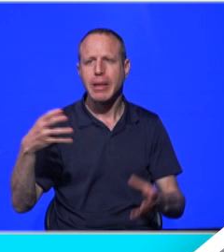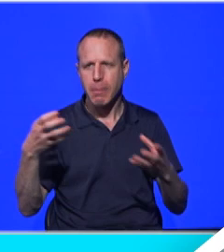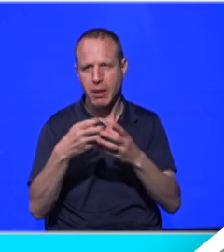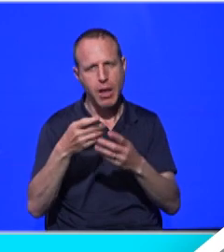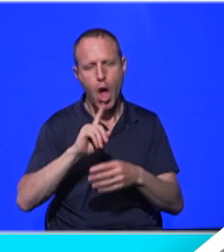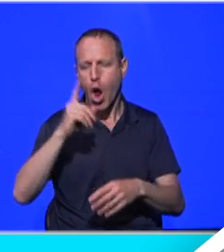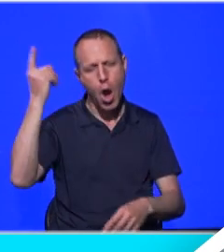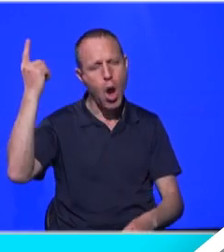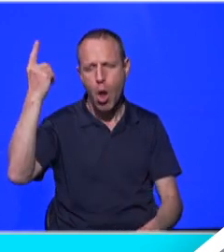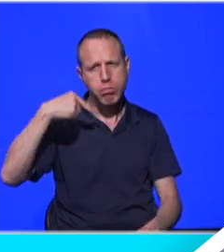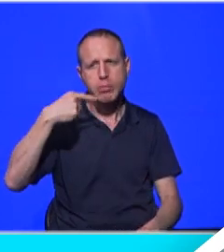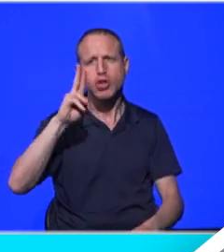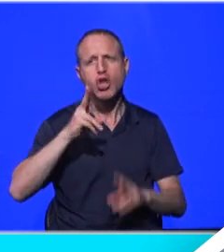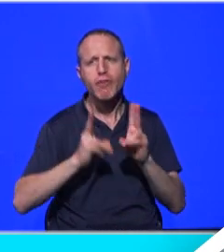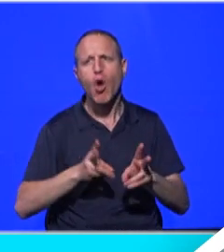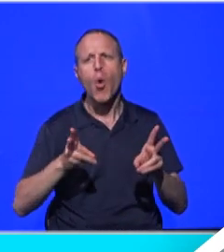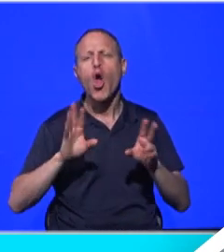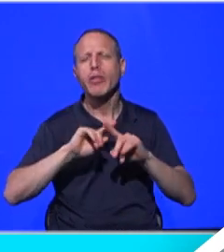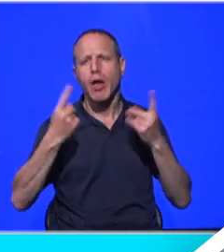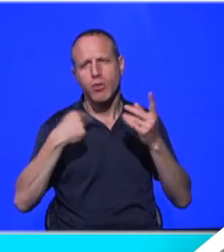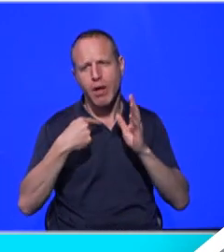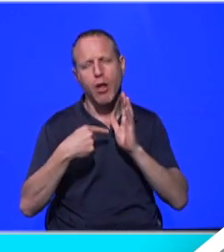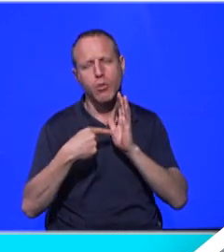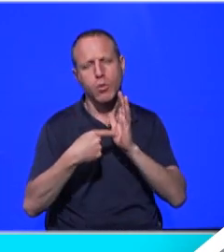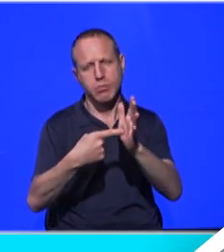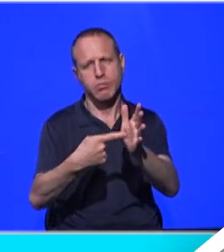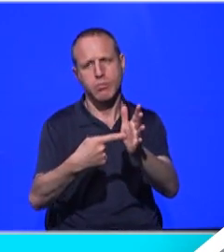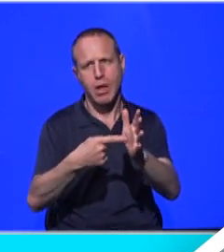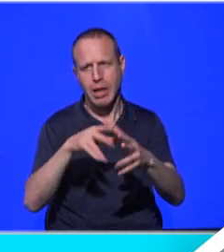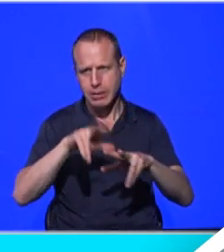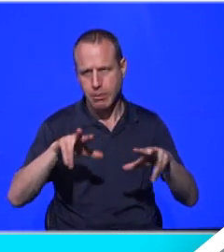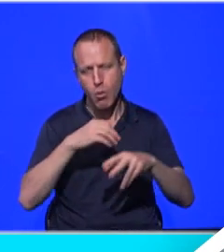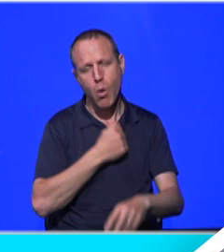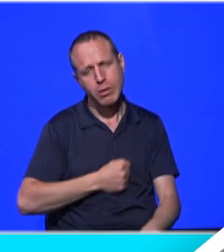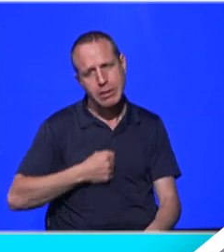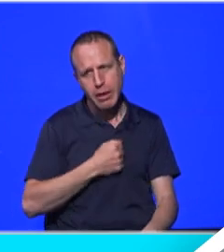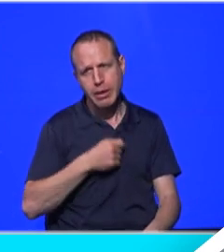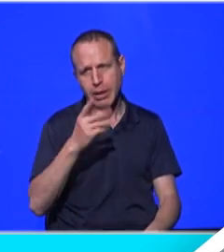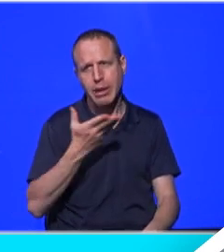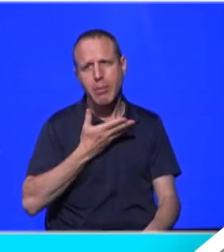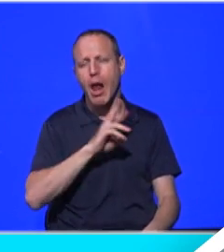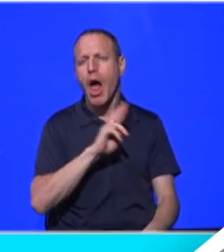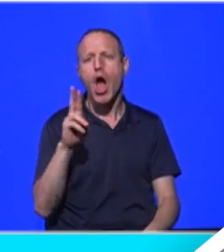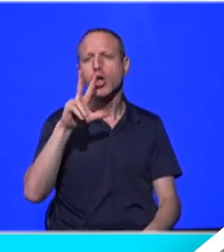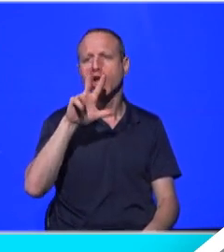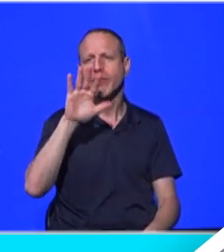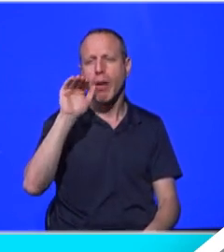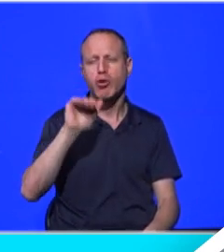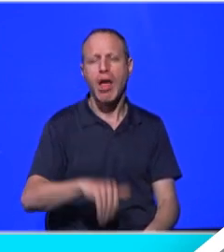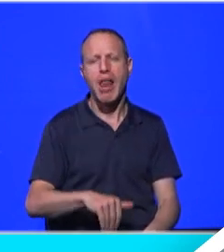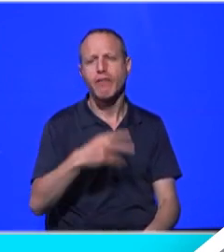נגזר עלינו, יש אפשרויות אחרות, ואנחנו הצבנו את זה בפני הציבור. למרבה הצער, זה קיבל רק 35